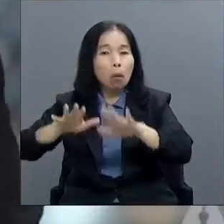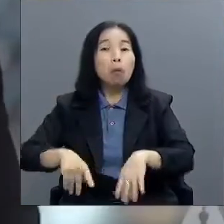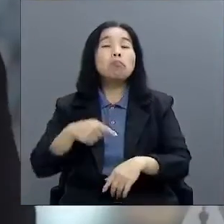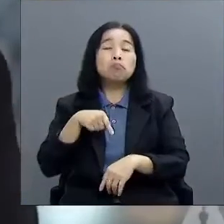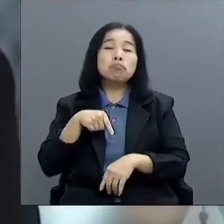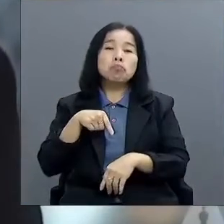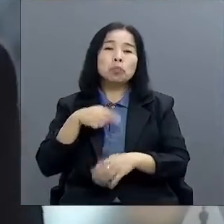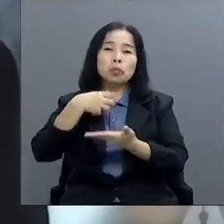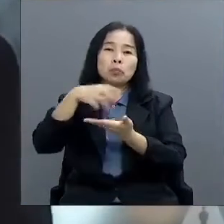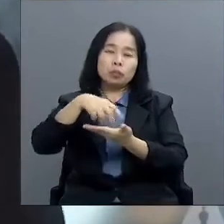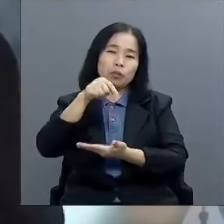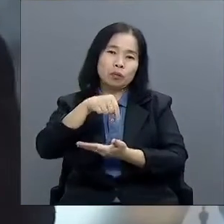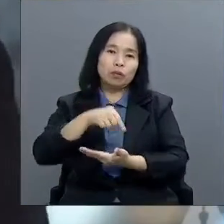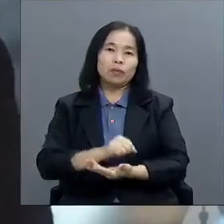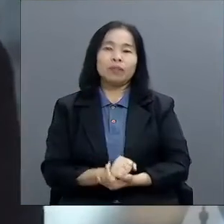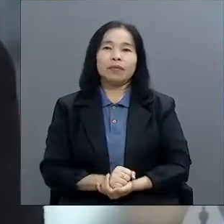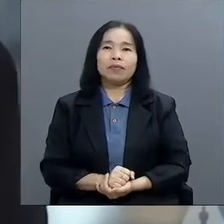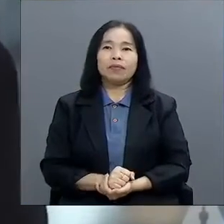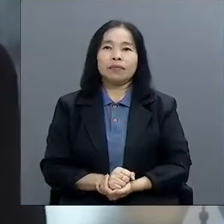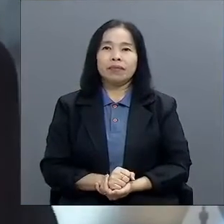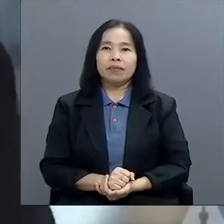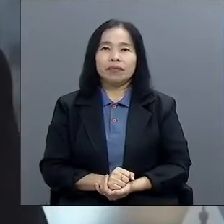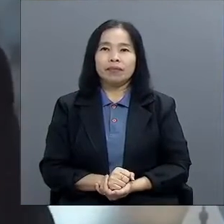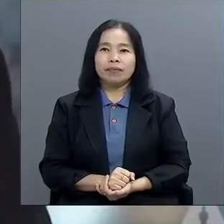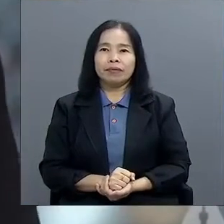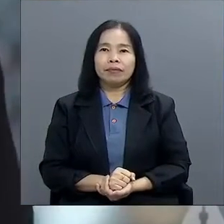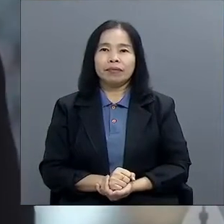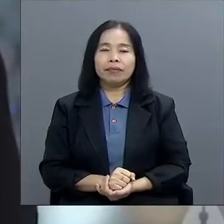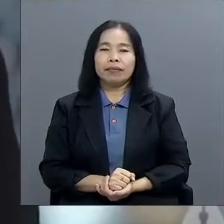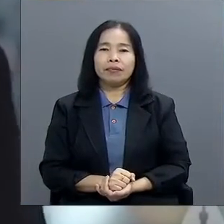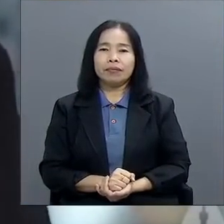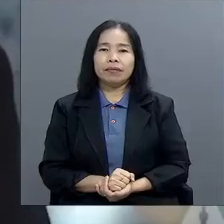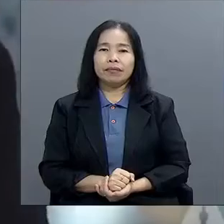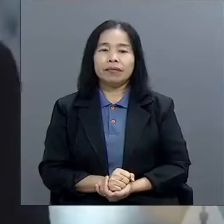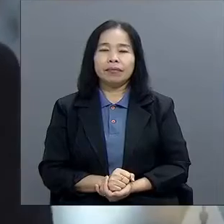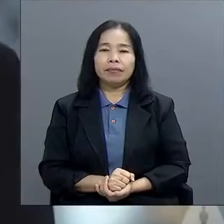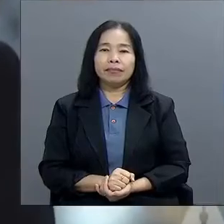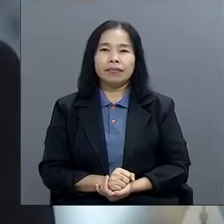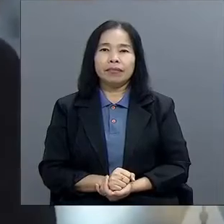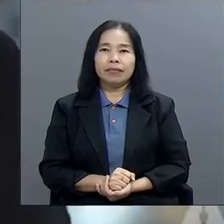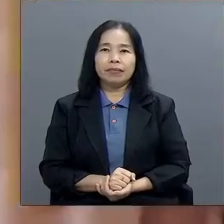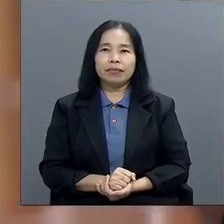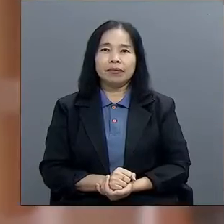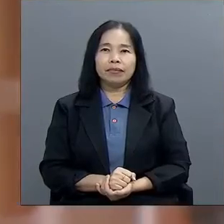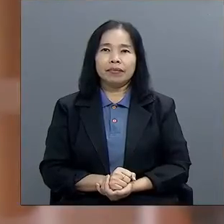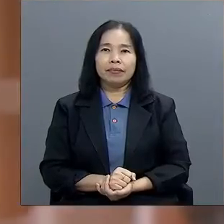For our children's children and for those people out there whose voices have been drowned out by the politics of greed